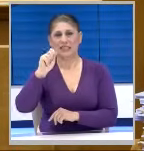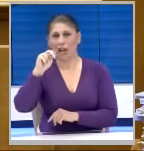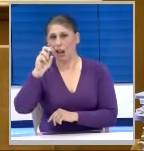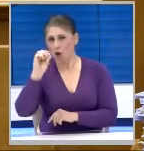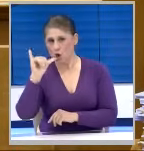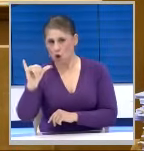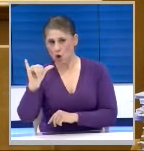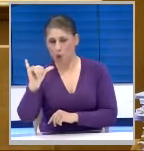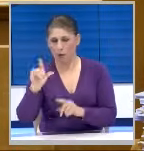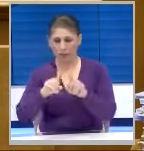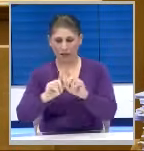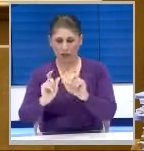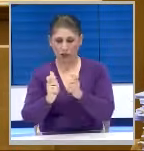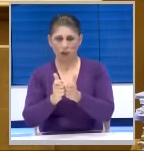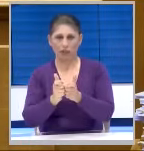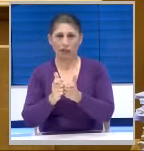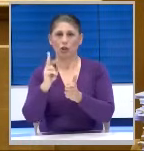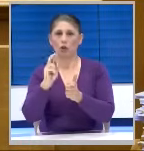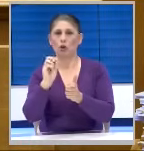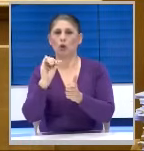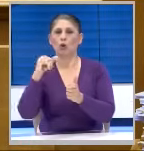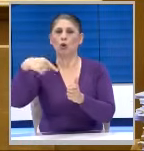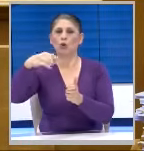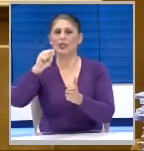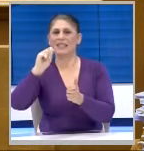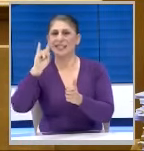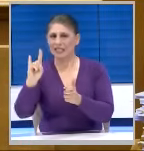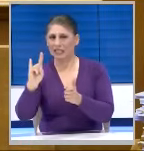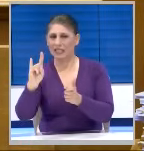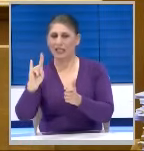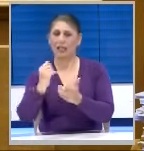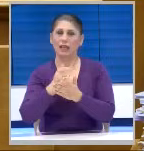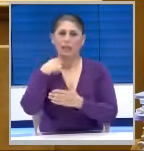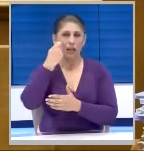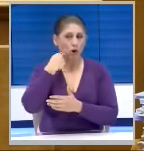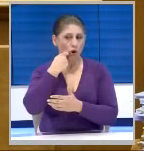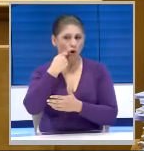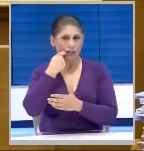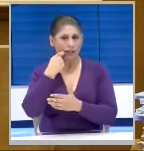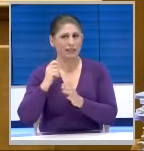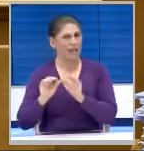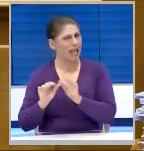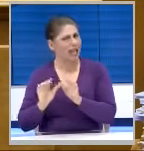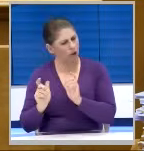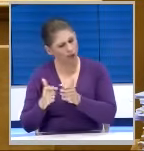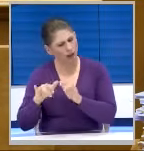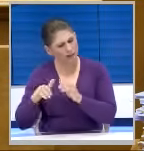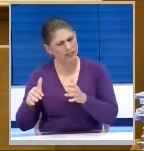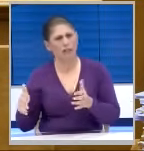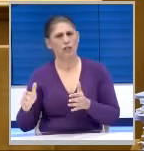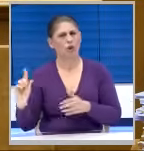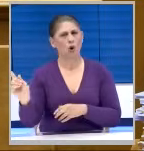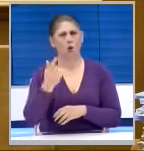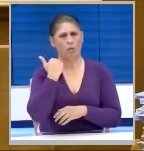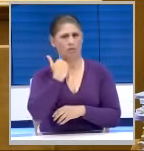οικογένεια του νις ρούτση και με τους γονείς και συγγενείς όλων των